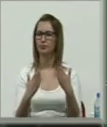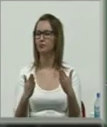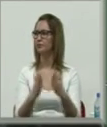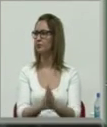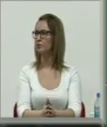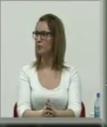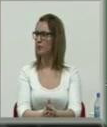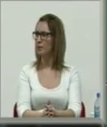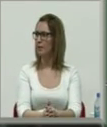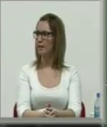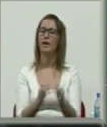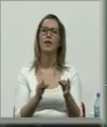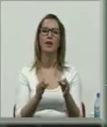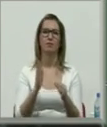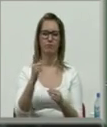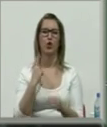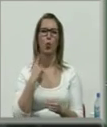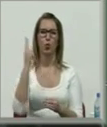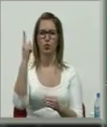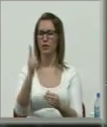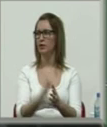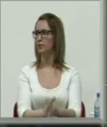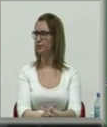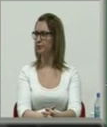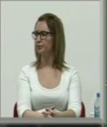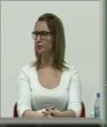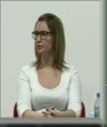bardzo. Zatem przystąpmy do głosowania.